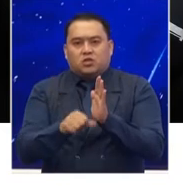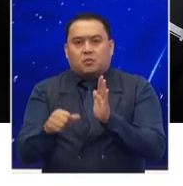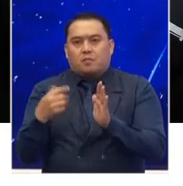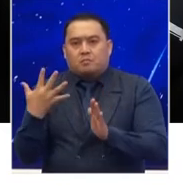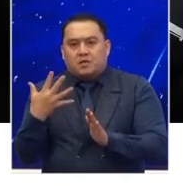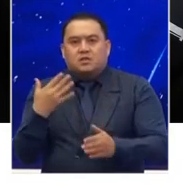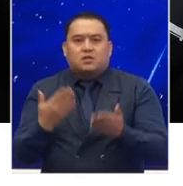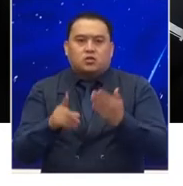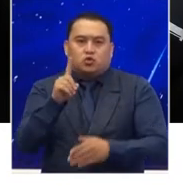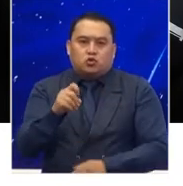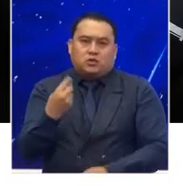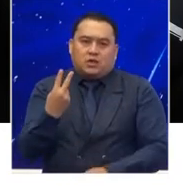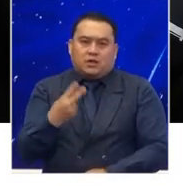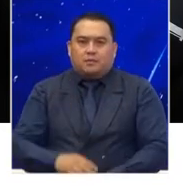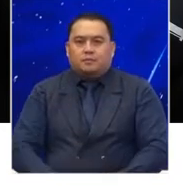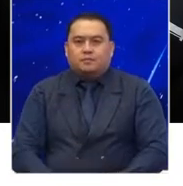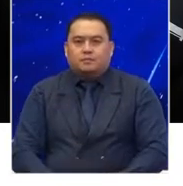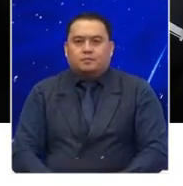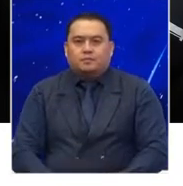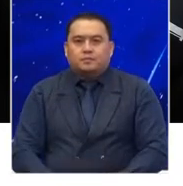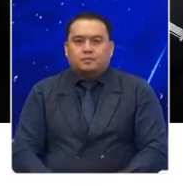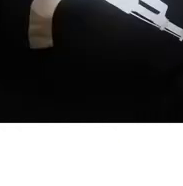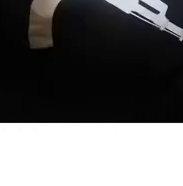771-449-4525 немесе 102 нөмірі.